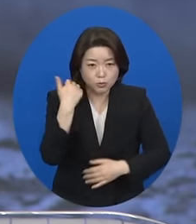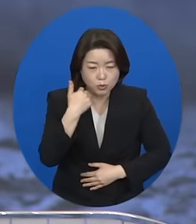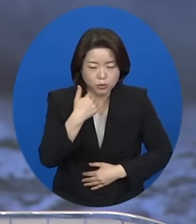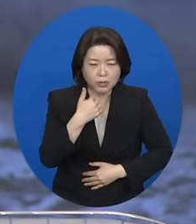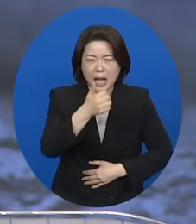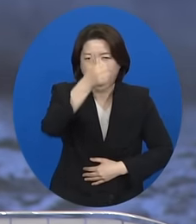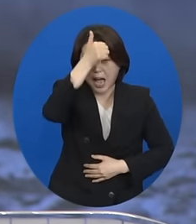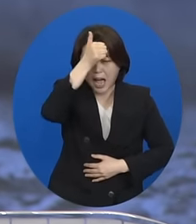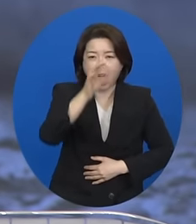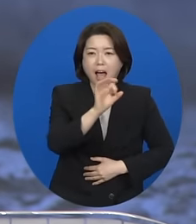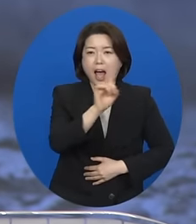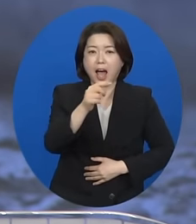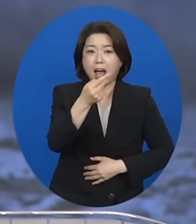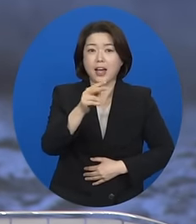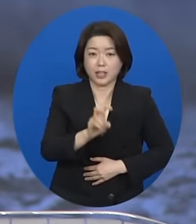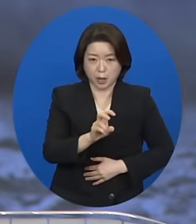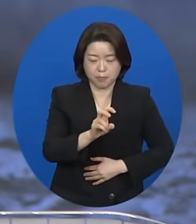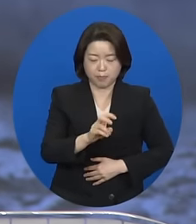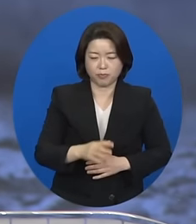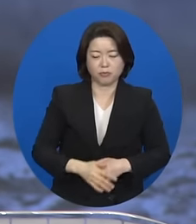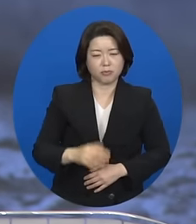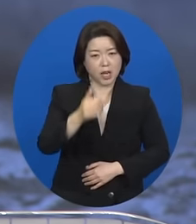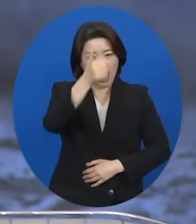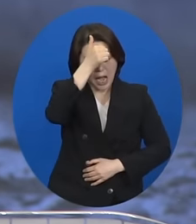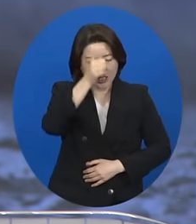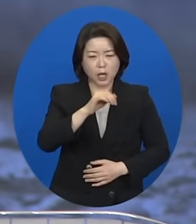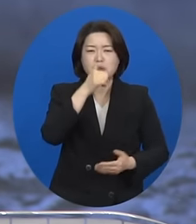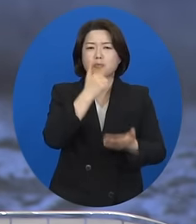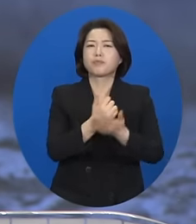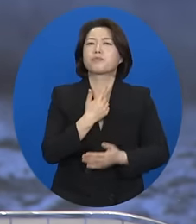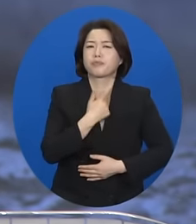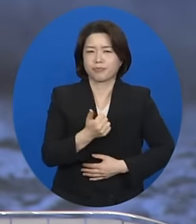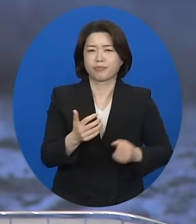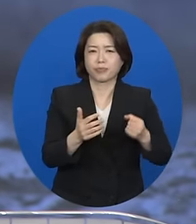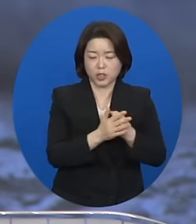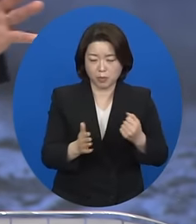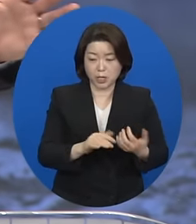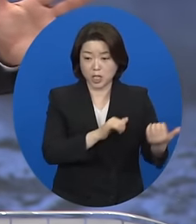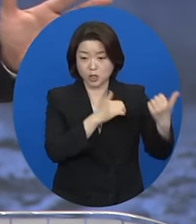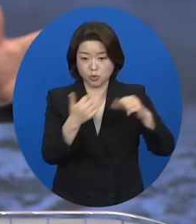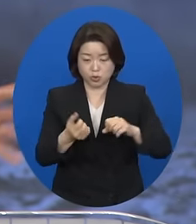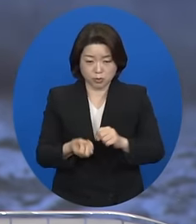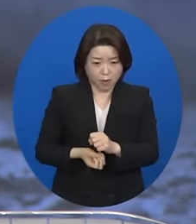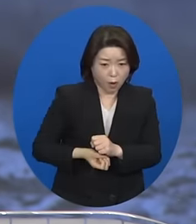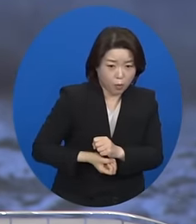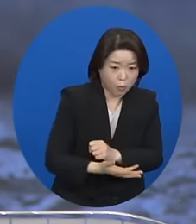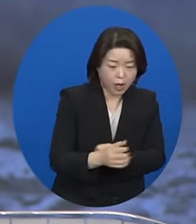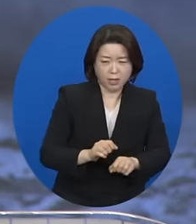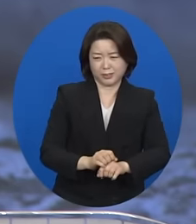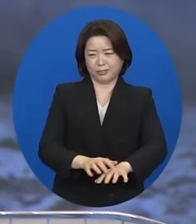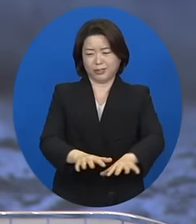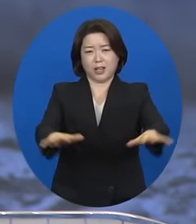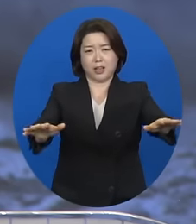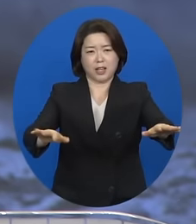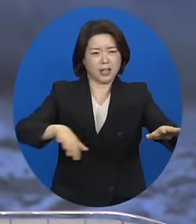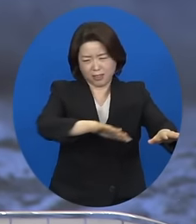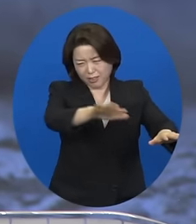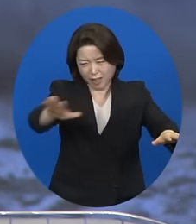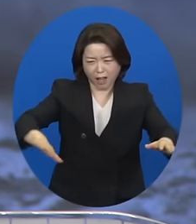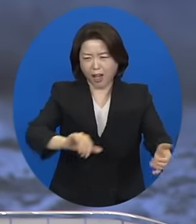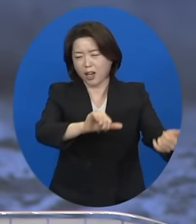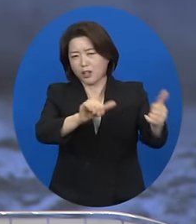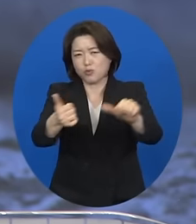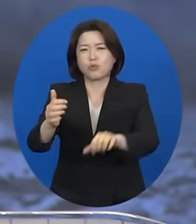말람 이제는 그 죽음의 영향력이 사람들에게 보편적으로 다 미치게 되어서 죽지 않는